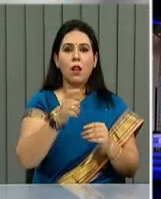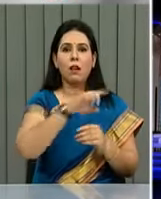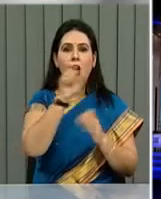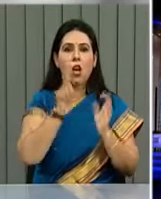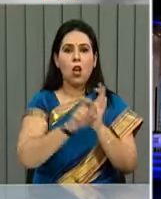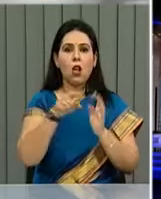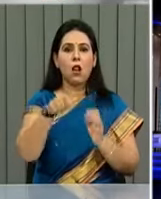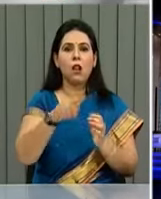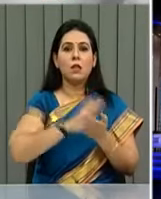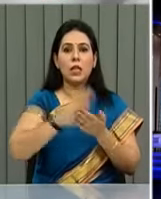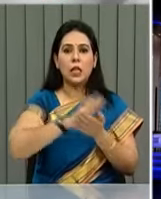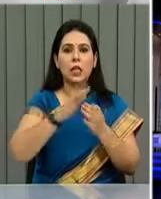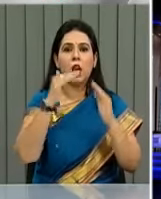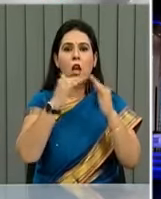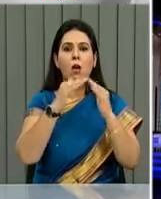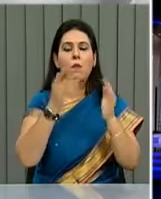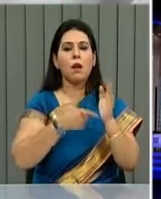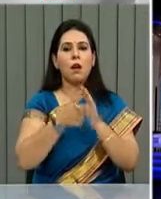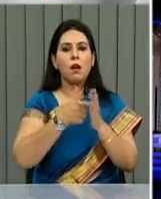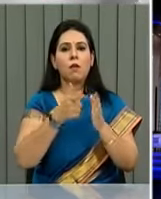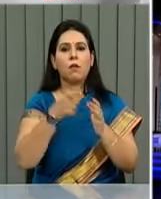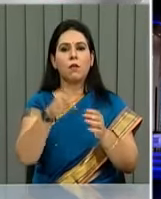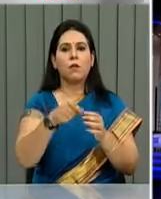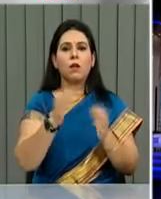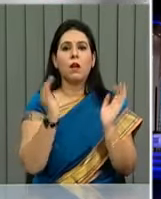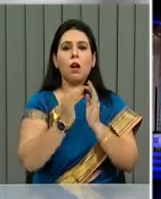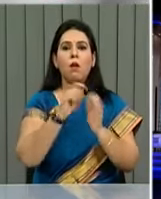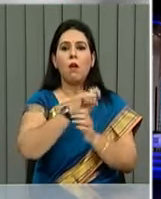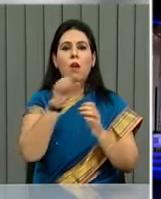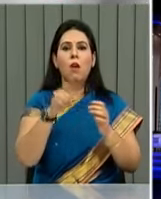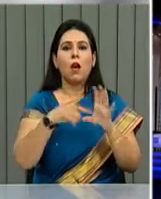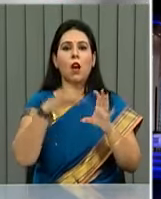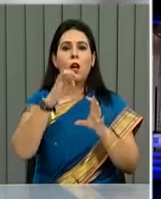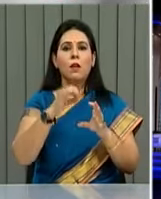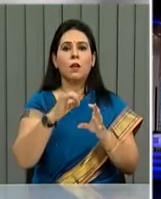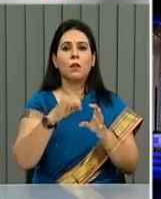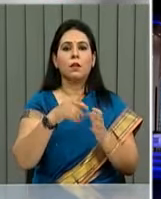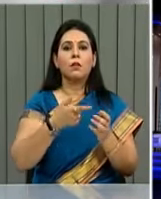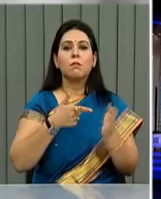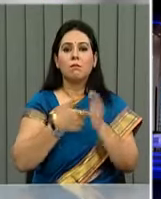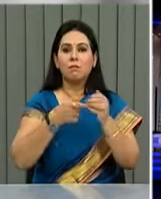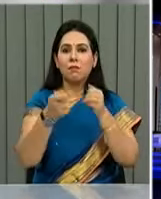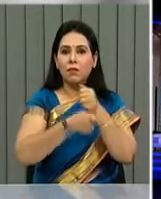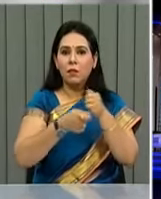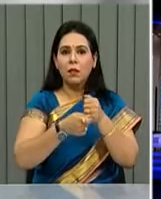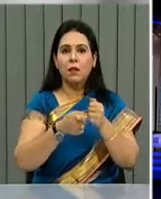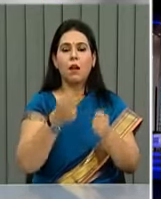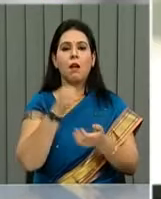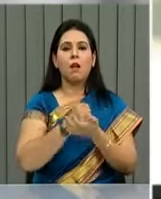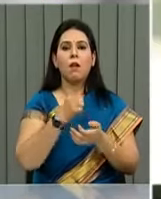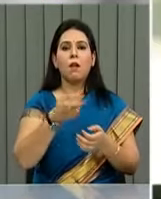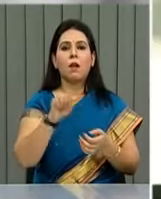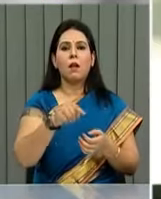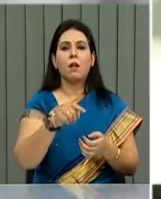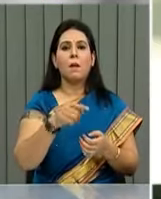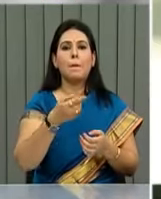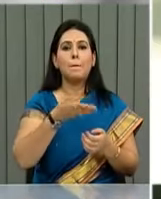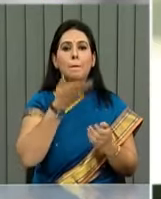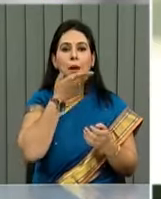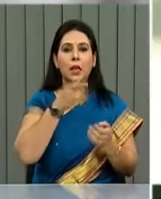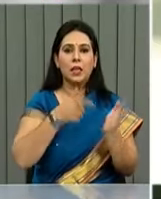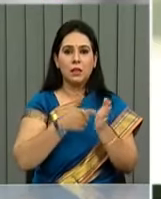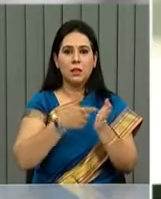स्वच्छता का एक हिस्सा बने। गांव की अर्थव्यवस्था सारी आपकी सिंचाई पे निर्भर रहती है और इसलिए